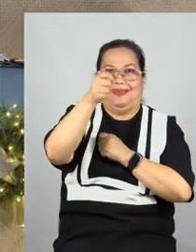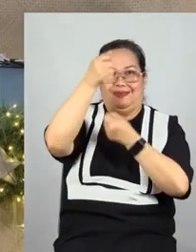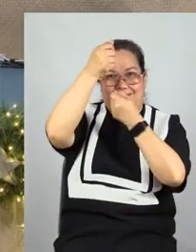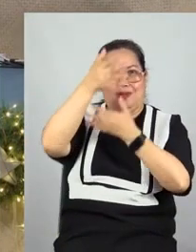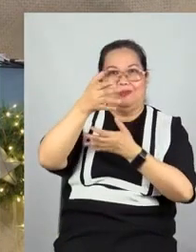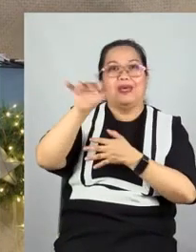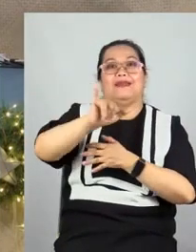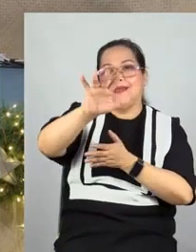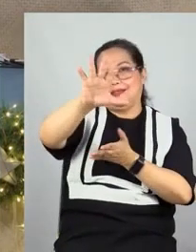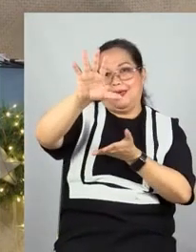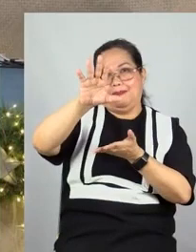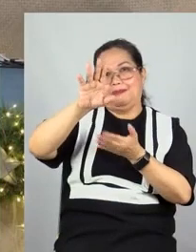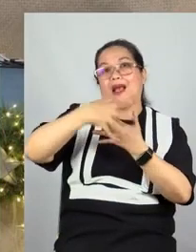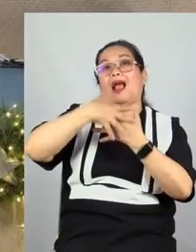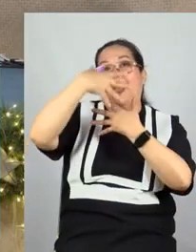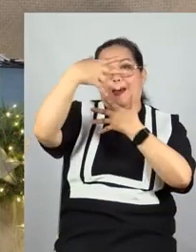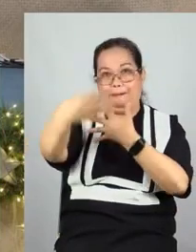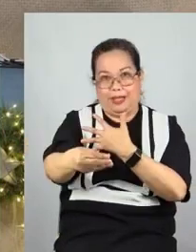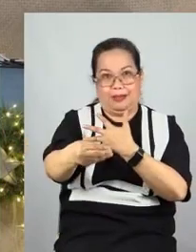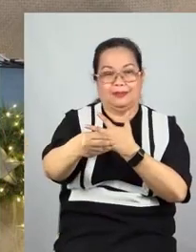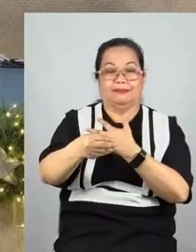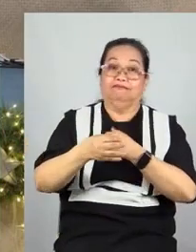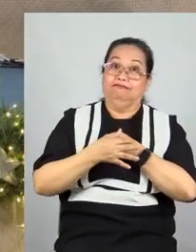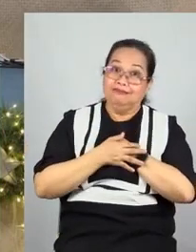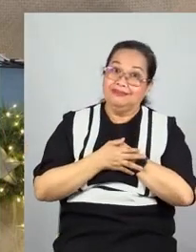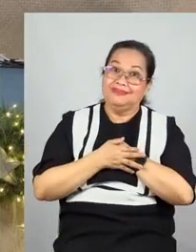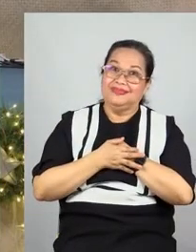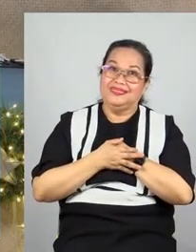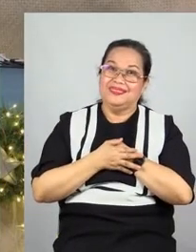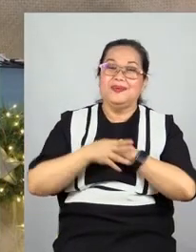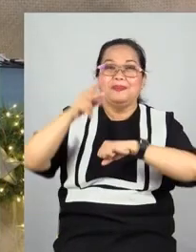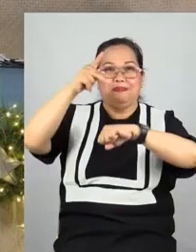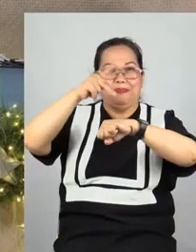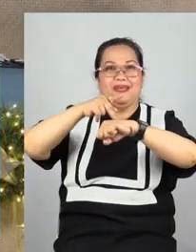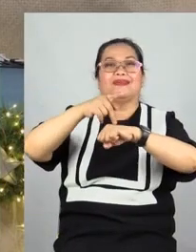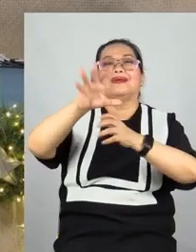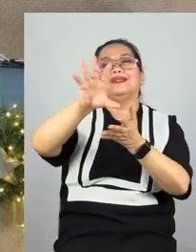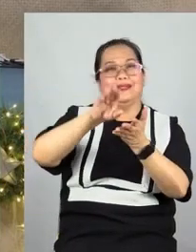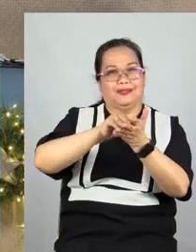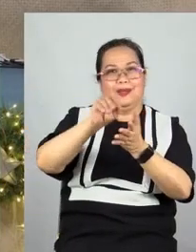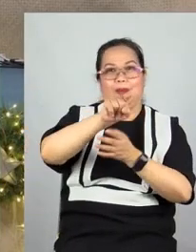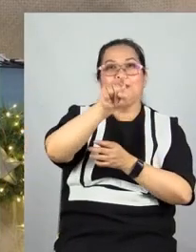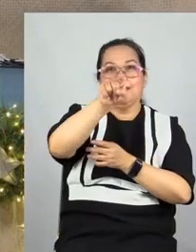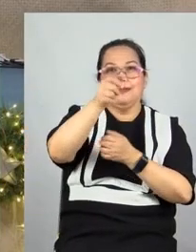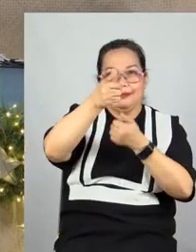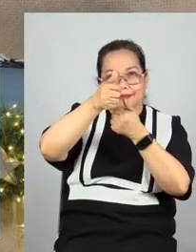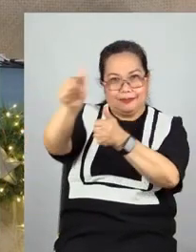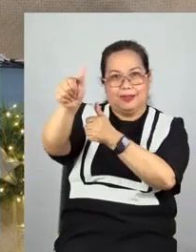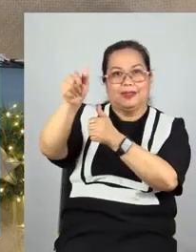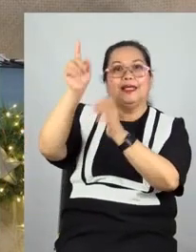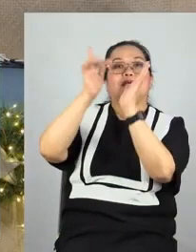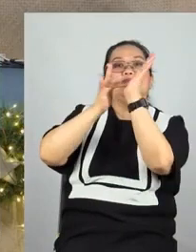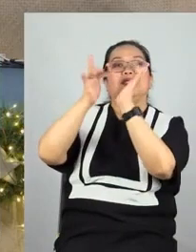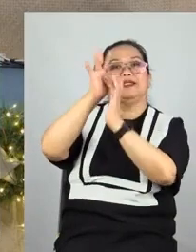ito. So inuulit lang ni Pedro dito, sundin ninyo ang example ng